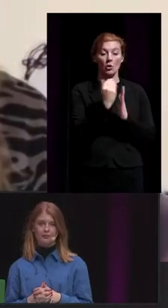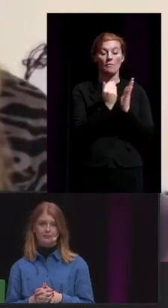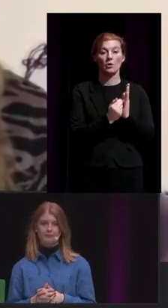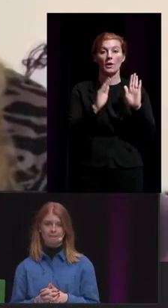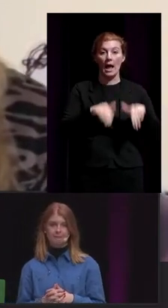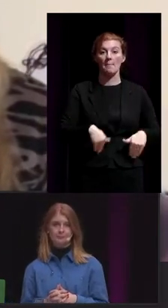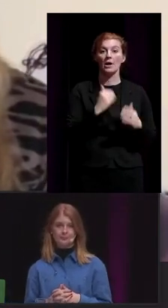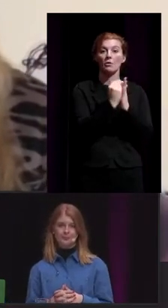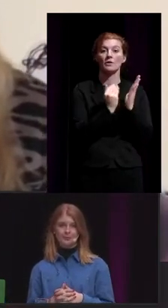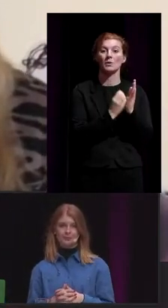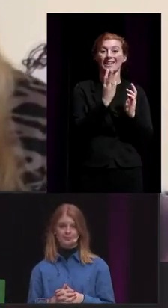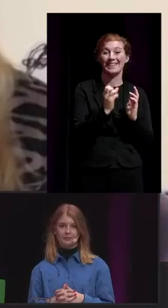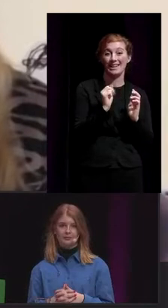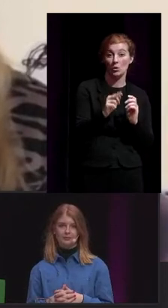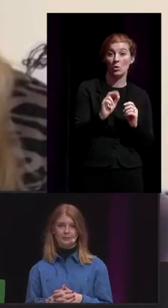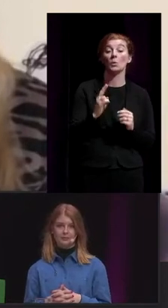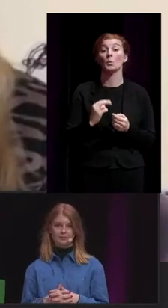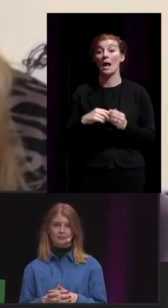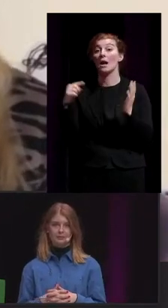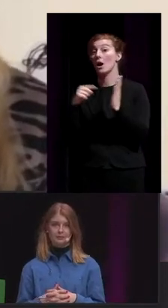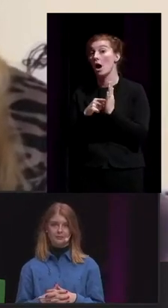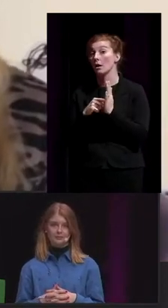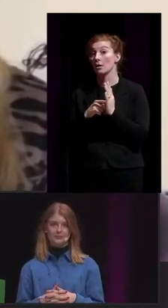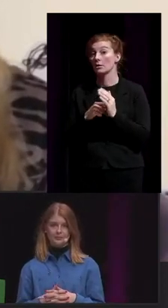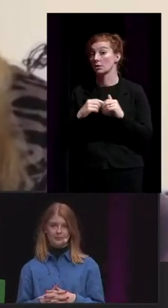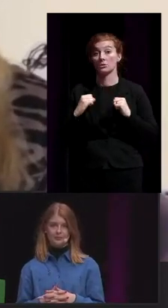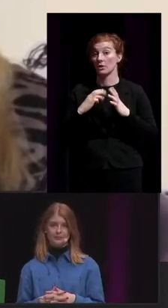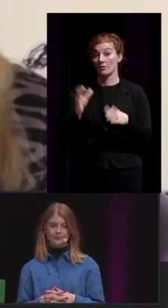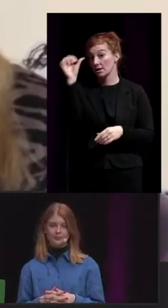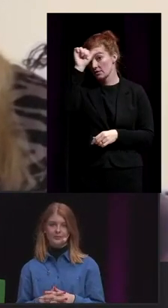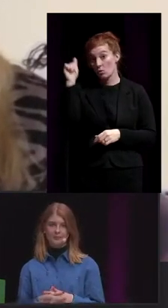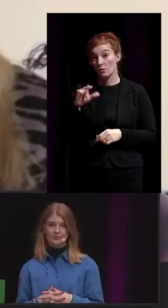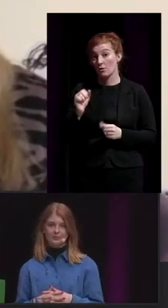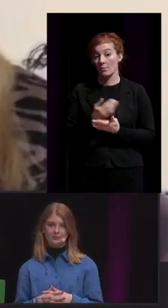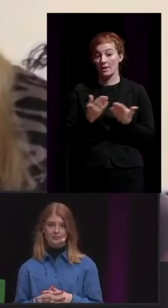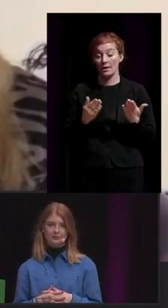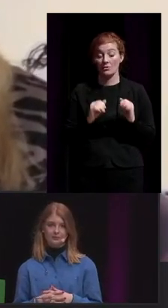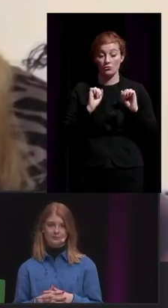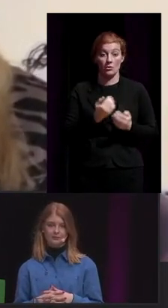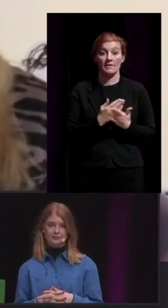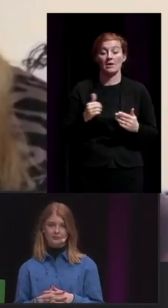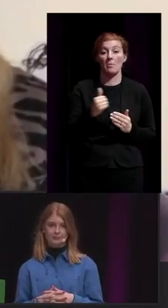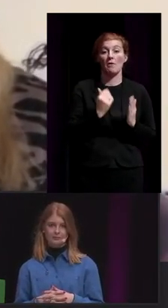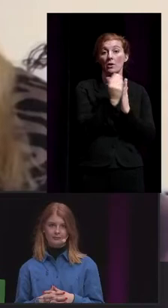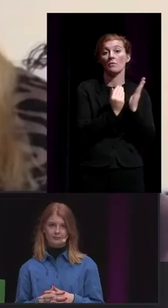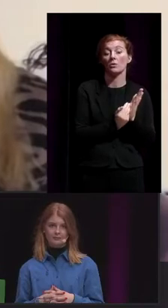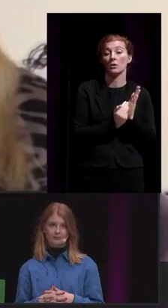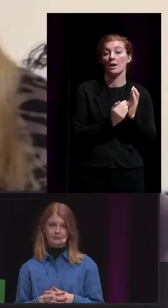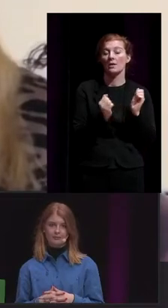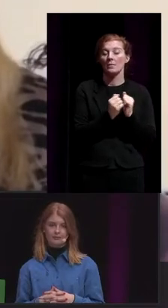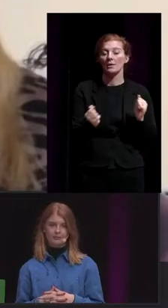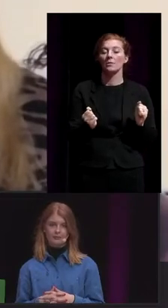nu är det lag, så det är klart att det är svårt. Annars skulle det inte behövas. Men jag tycker att om man tar det på allvar och